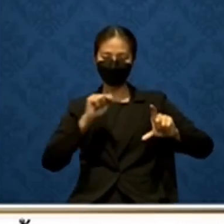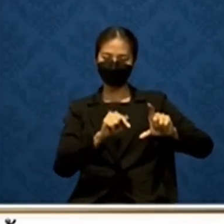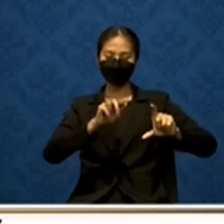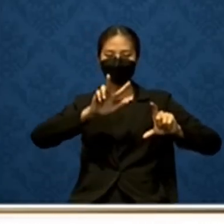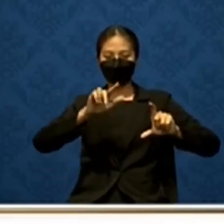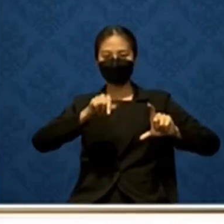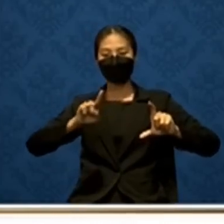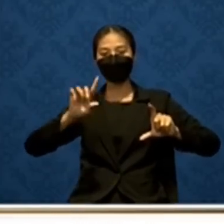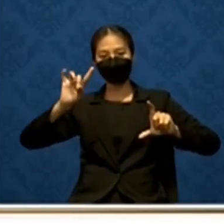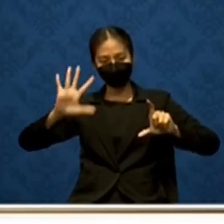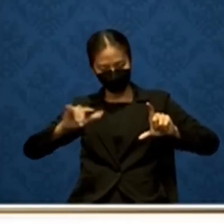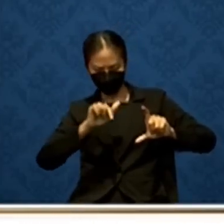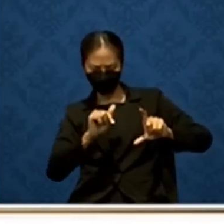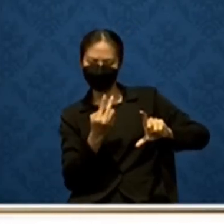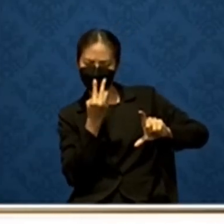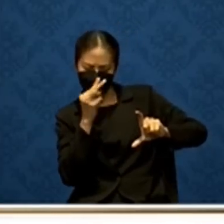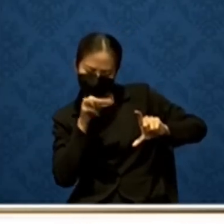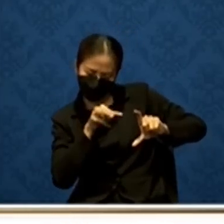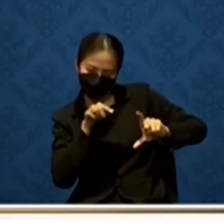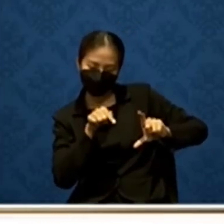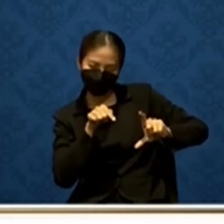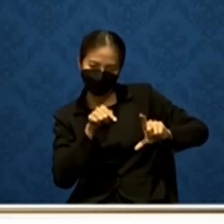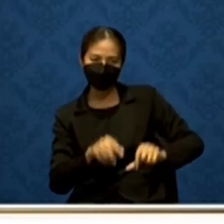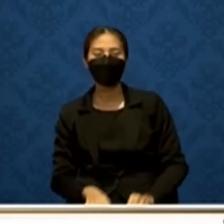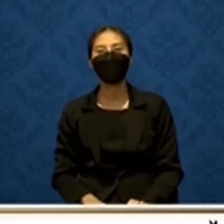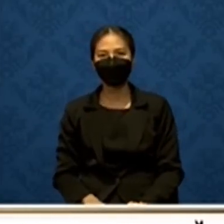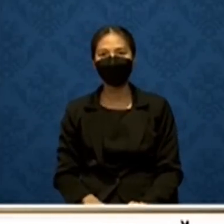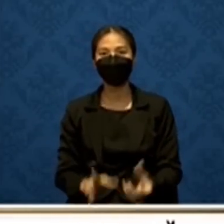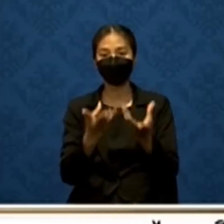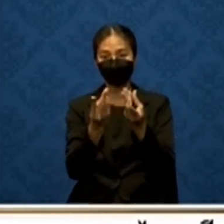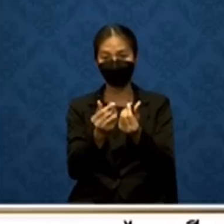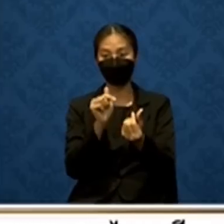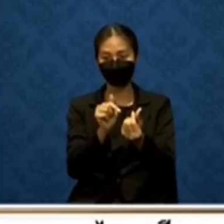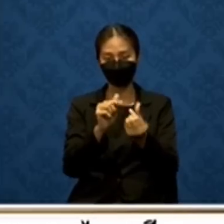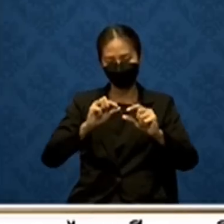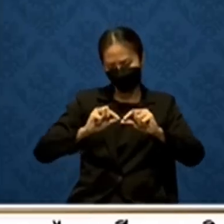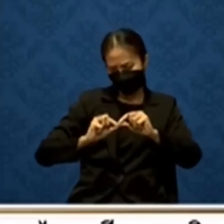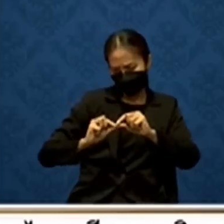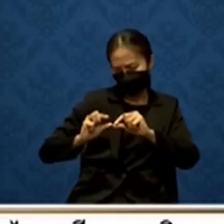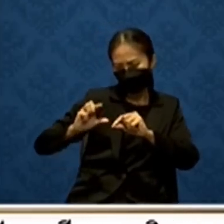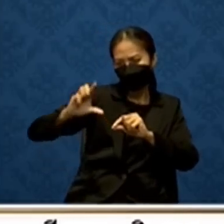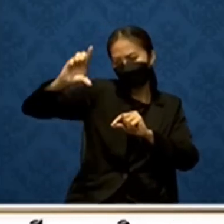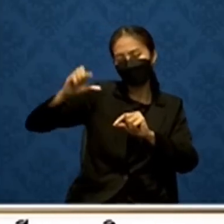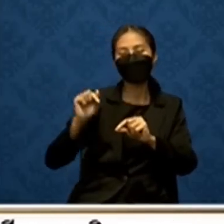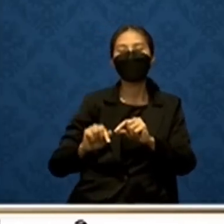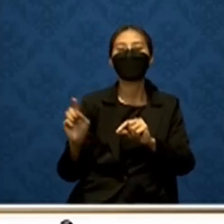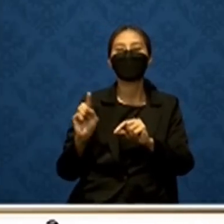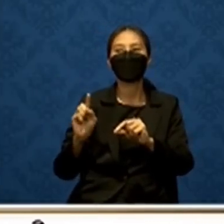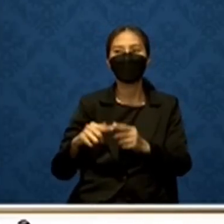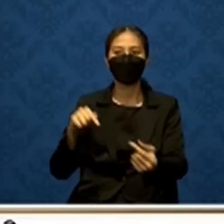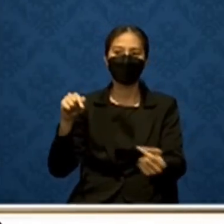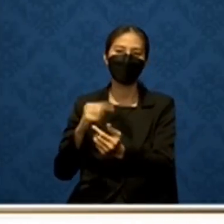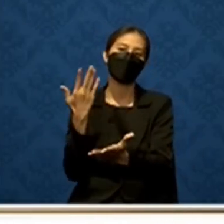เมื่อดูแล้วครัทปทานตัวเลขที่สงที่สุดในงบประมาณชุดนี้คอเบี้หวัด